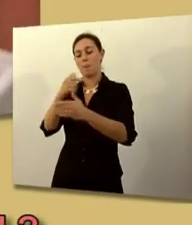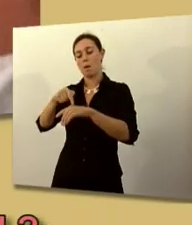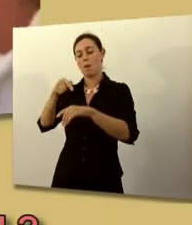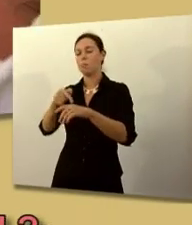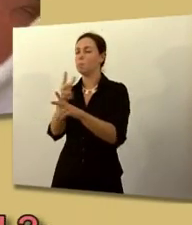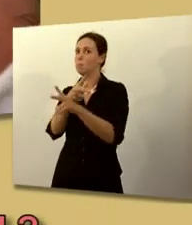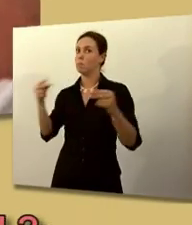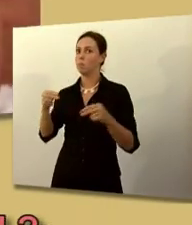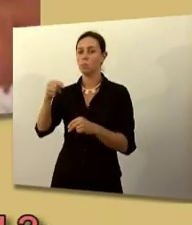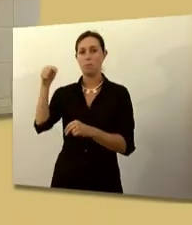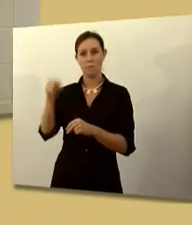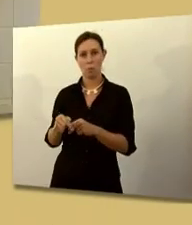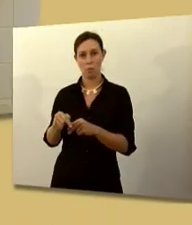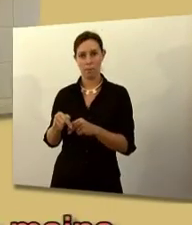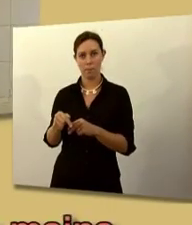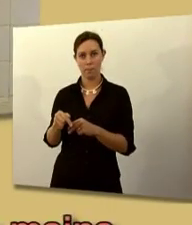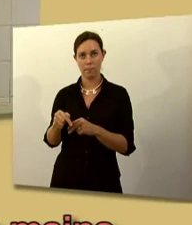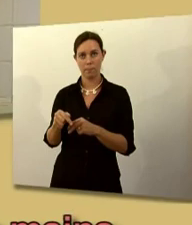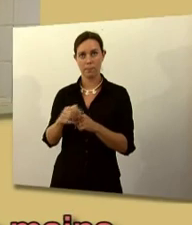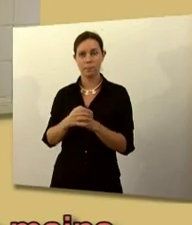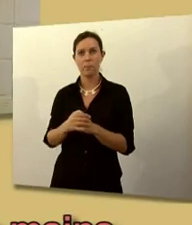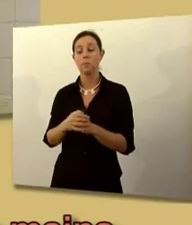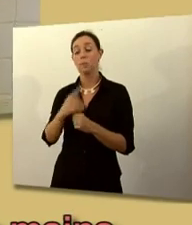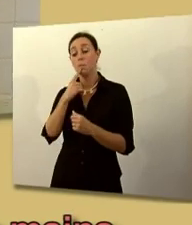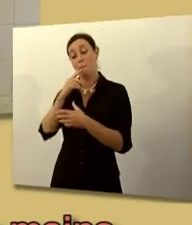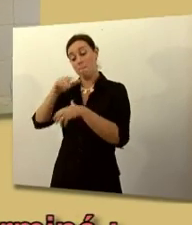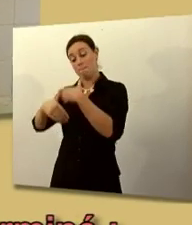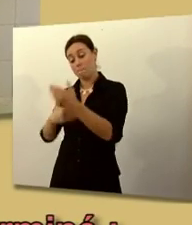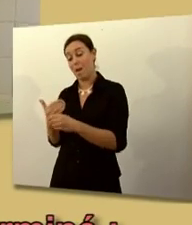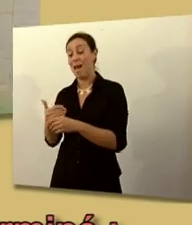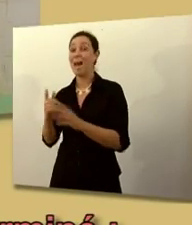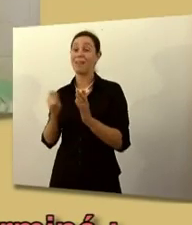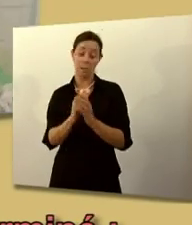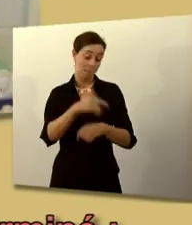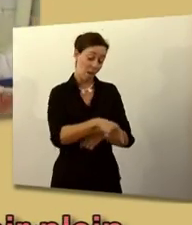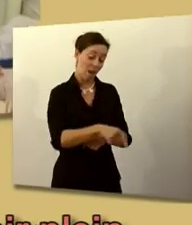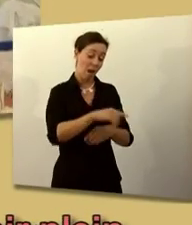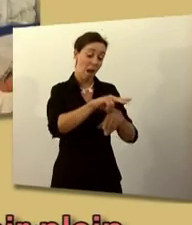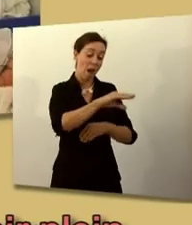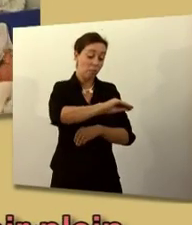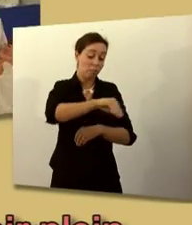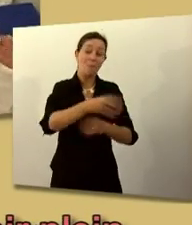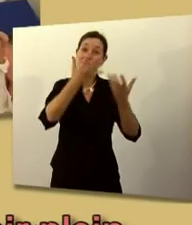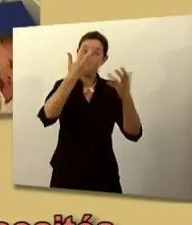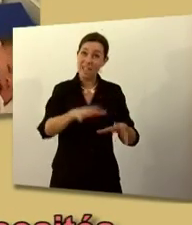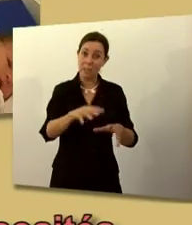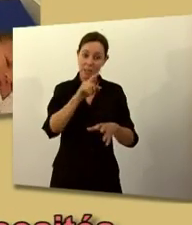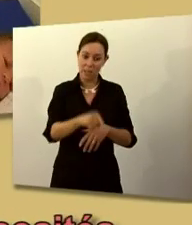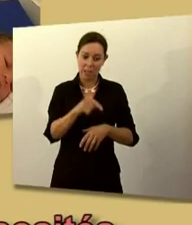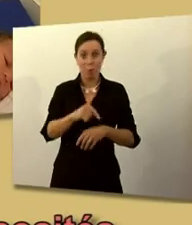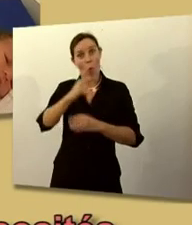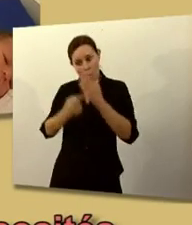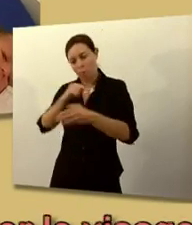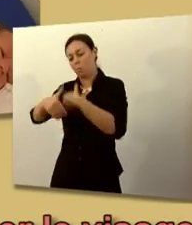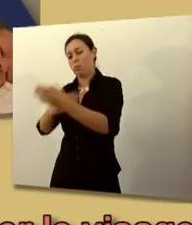propres, d'accord? Et se laver les mains quand vous allez terminer. Vous allez avoir plein de petites mucosités. Et après,